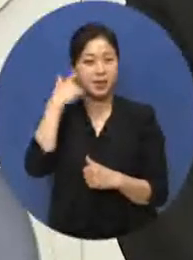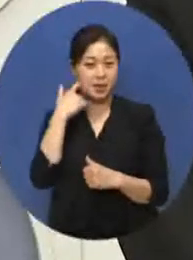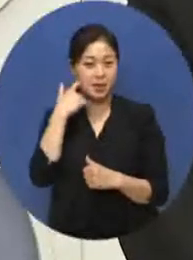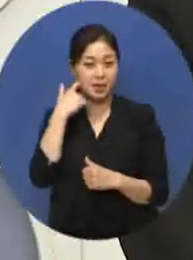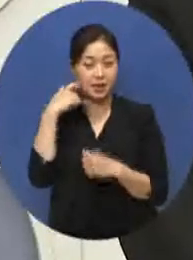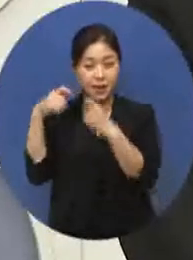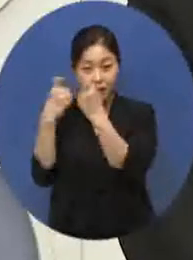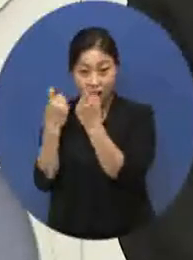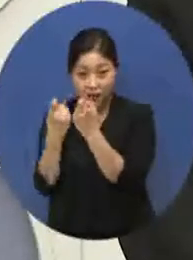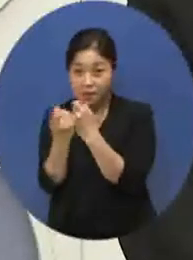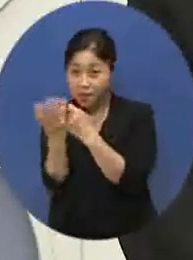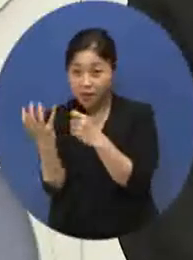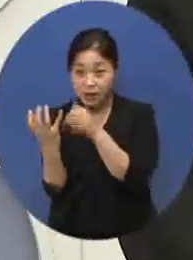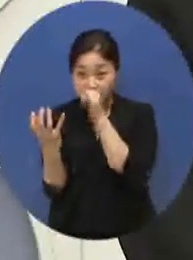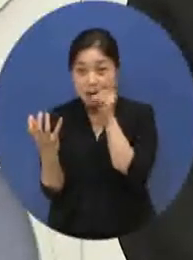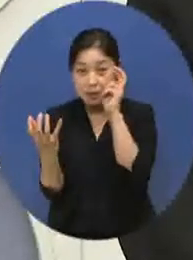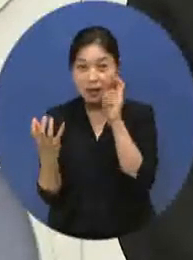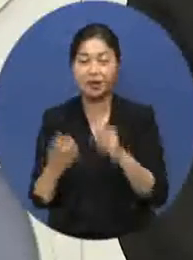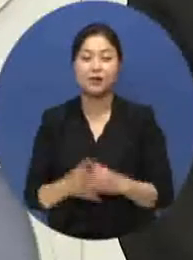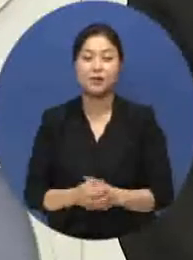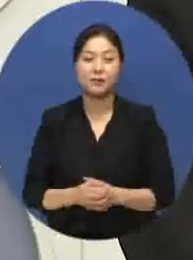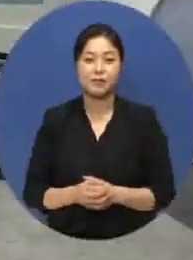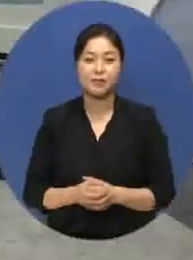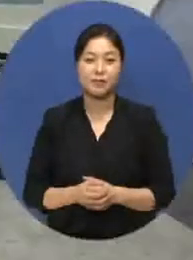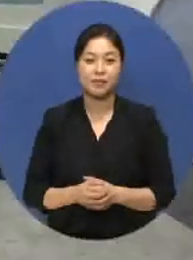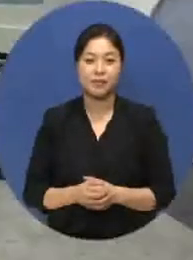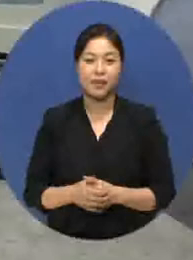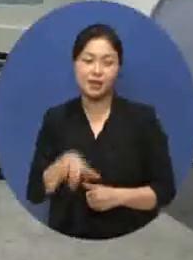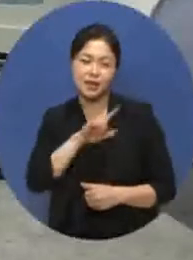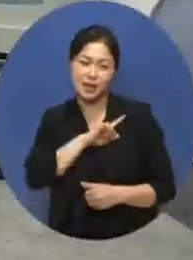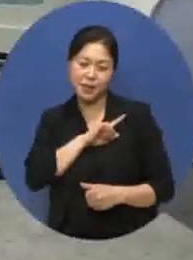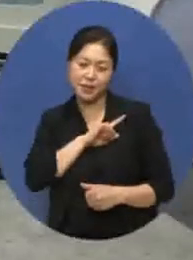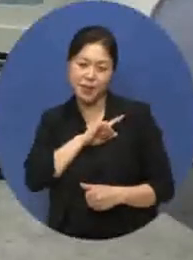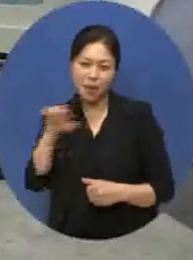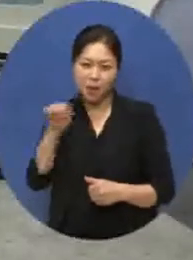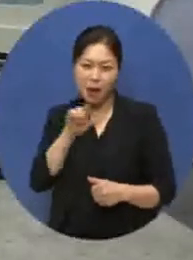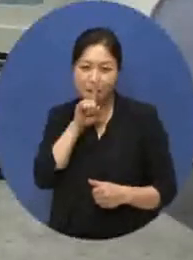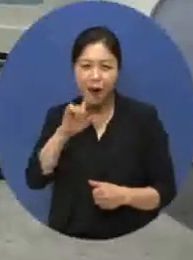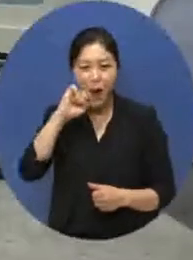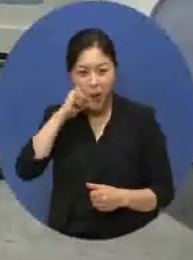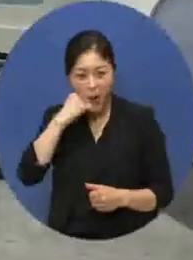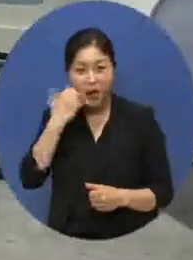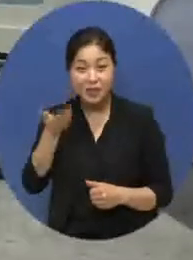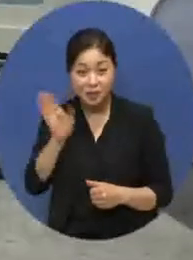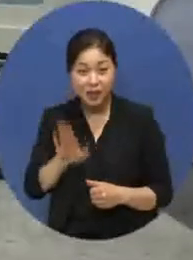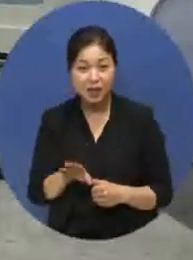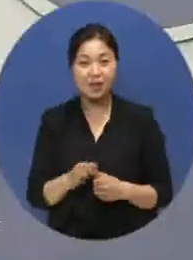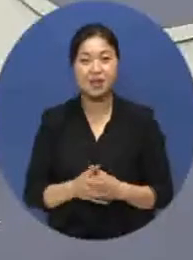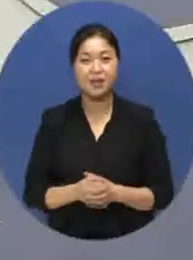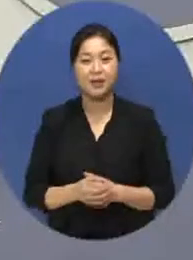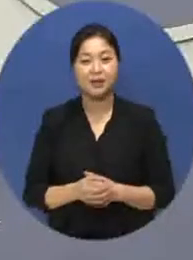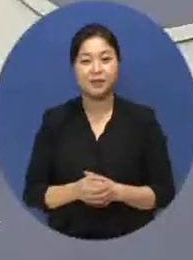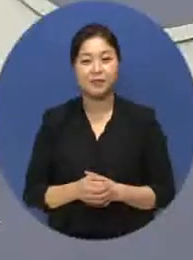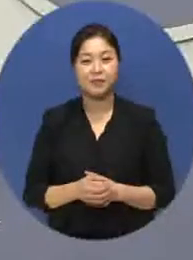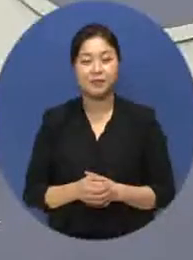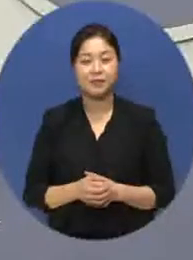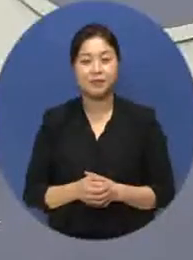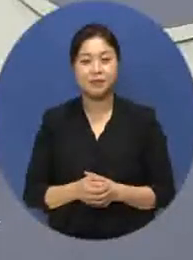그런 개인들도 많이 있을 것 같아요. 누구를 이렇게 거명하기는 어려운데 제가 이제 그 제가